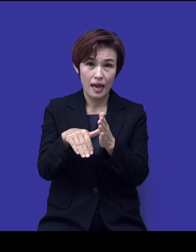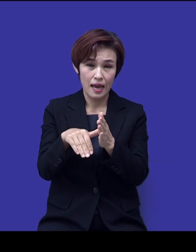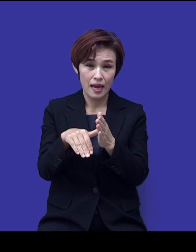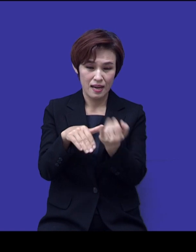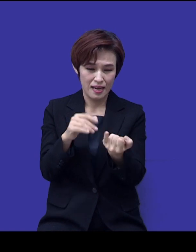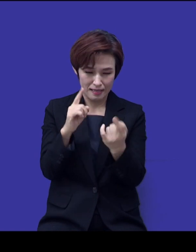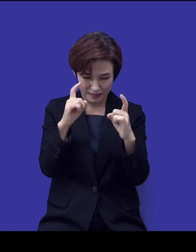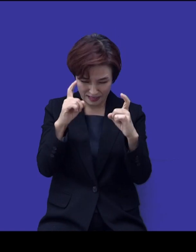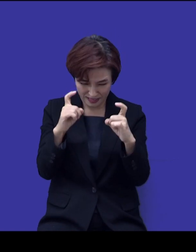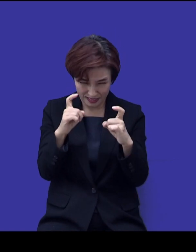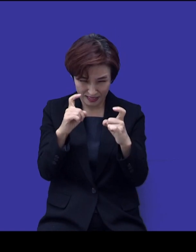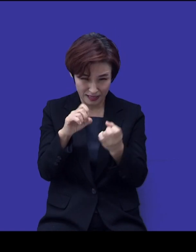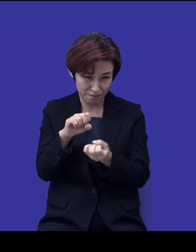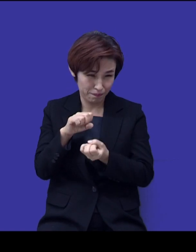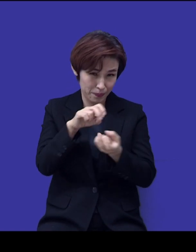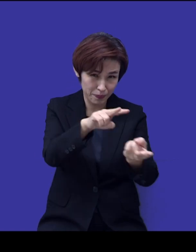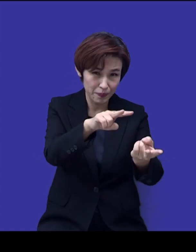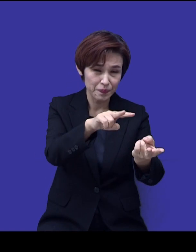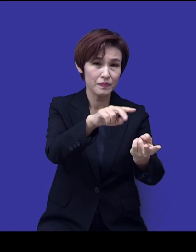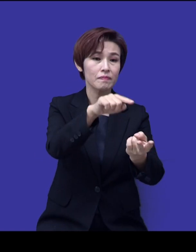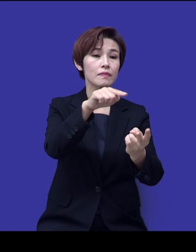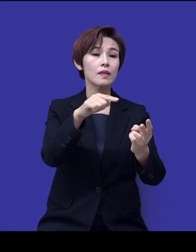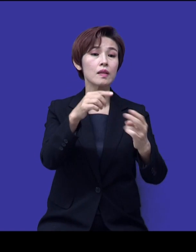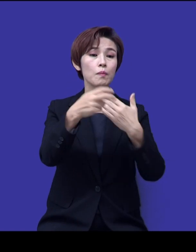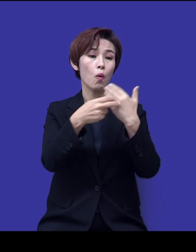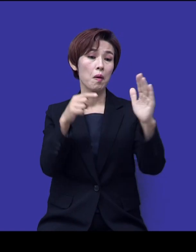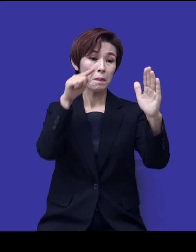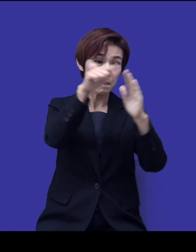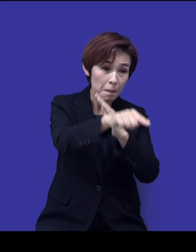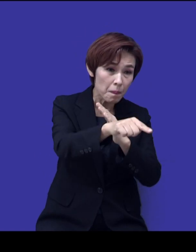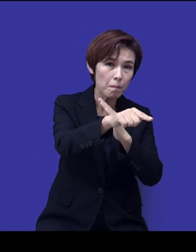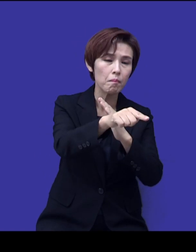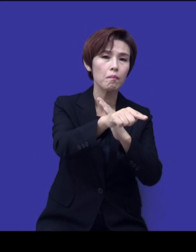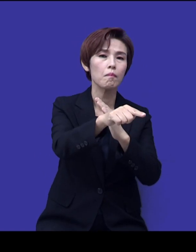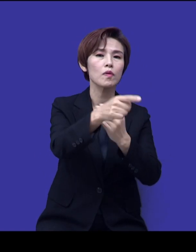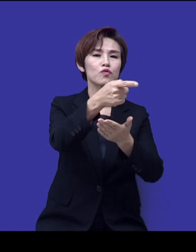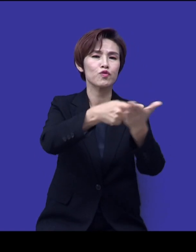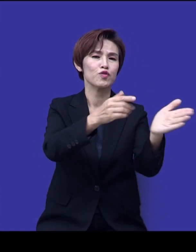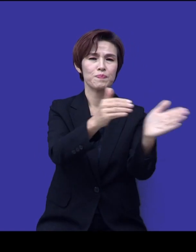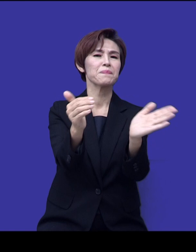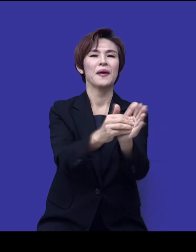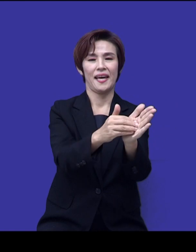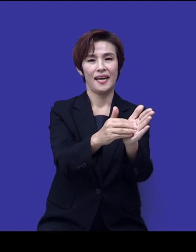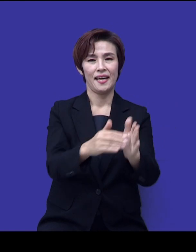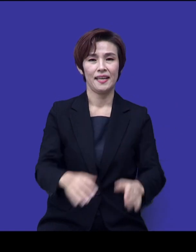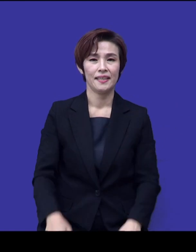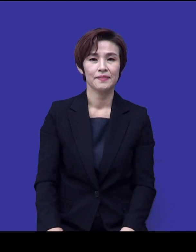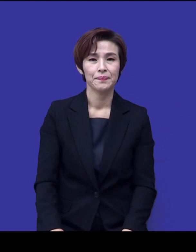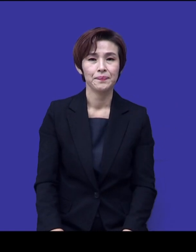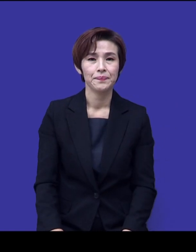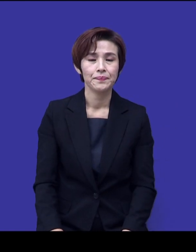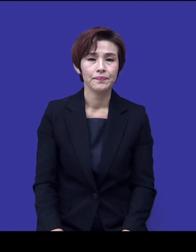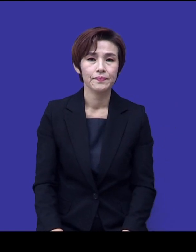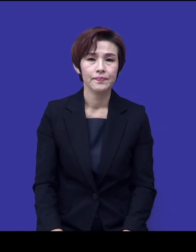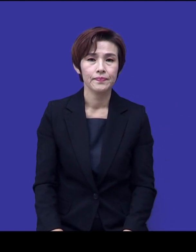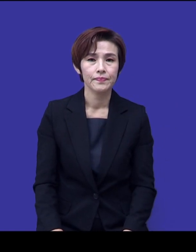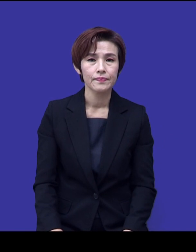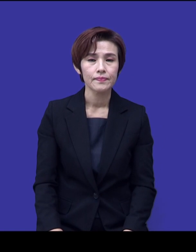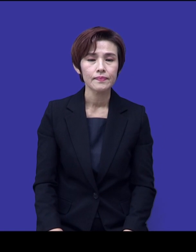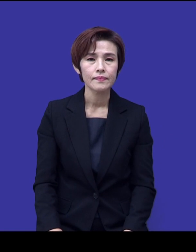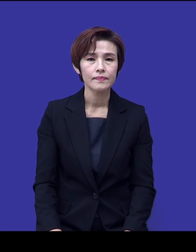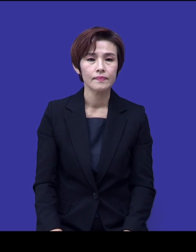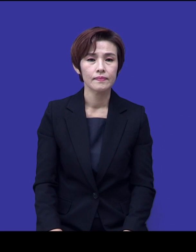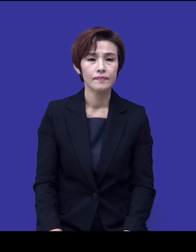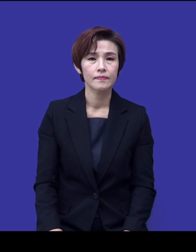이미 수술 준비를 다 끝내고 기다리고 있었다고 해요. 예, 그러니까 아예 의식이 다 없으셨던 상황이죠. 예. 예. 그래서 그 나중에 얘기를 들어보니까 예.